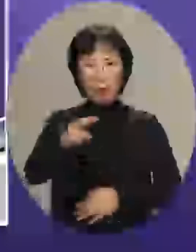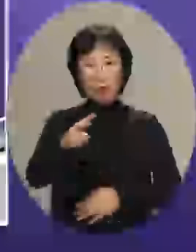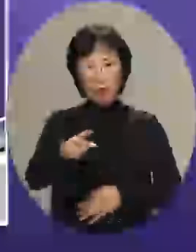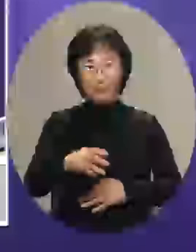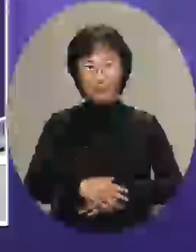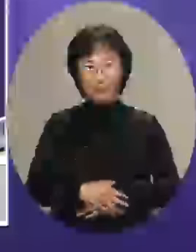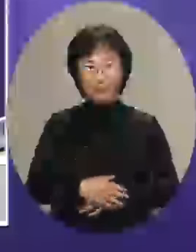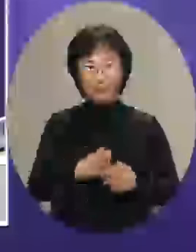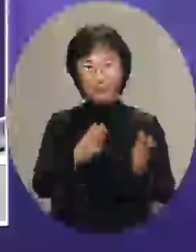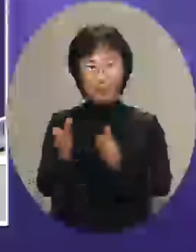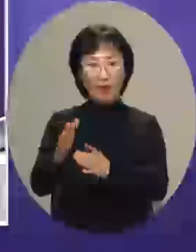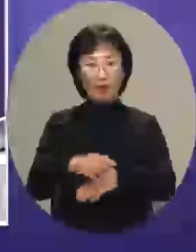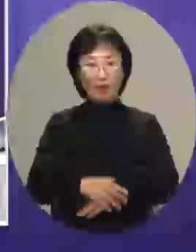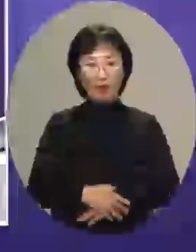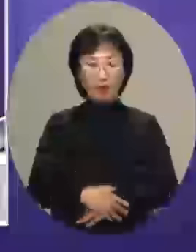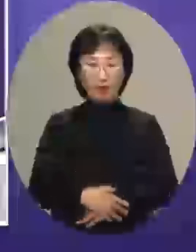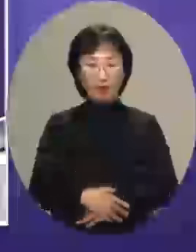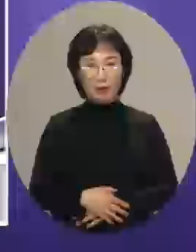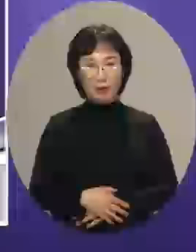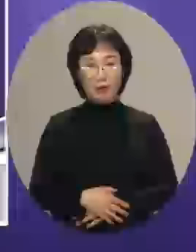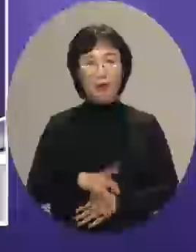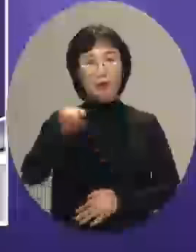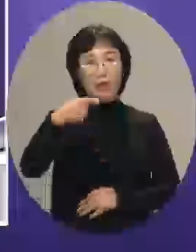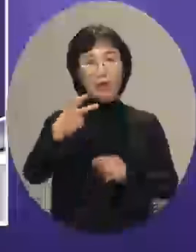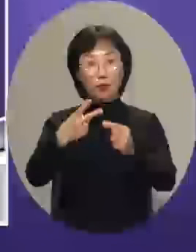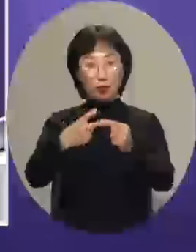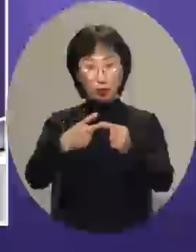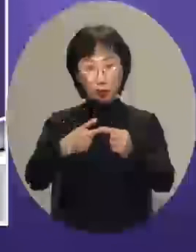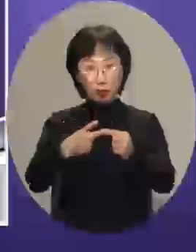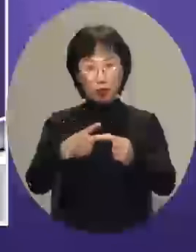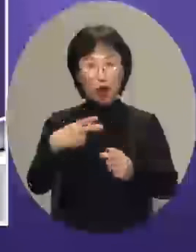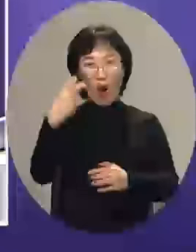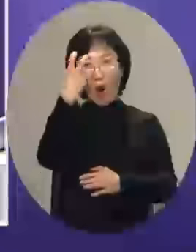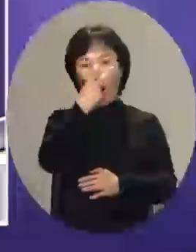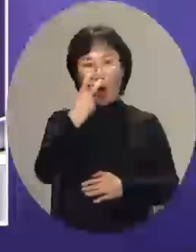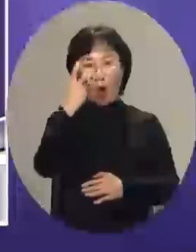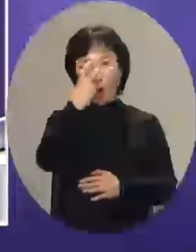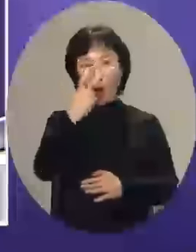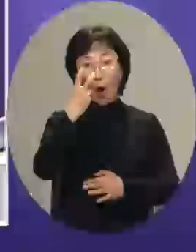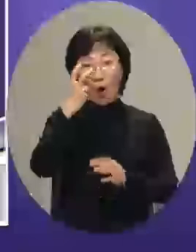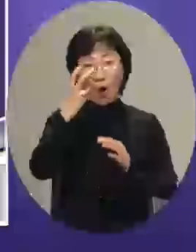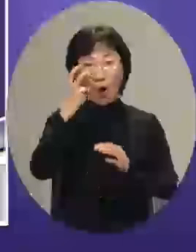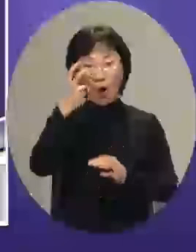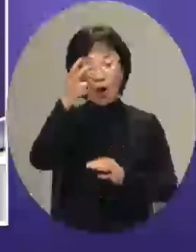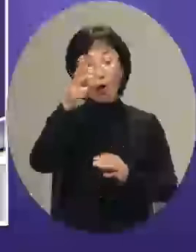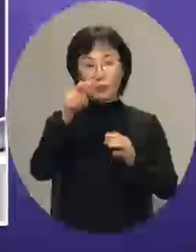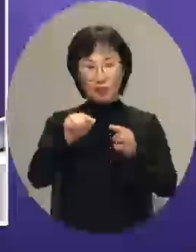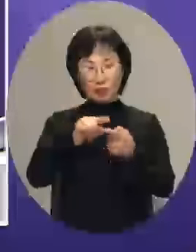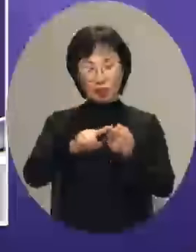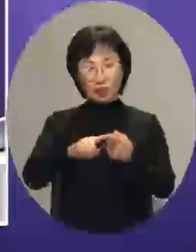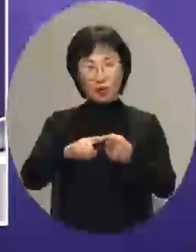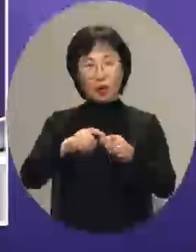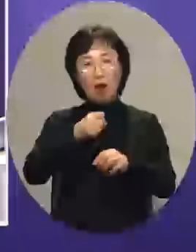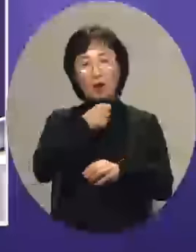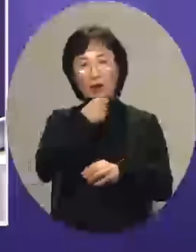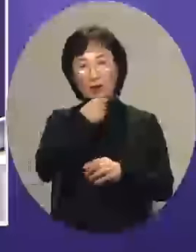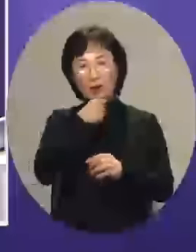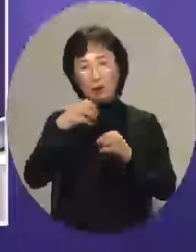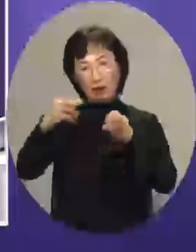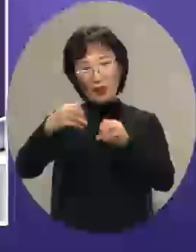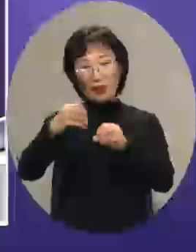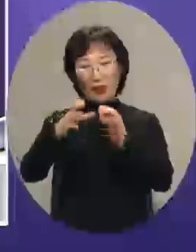나왔죠. 제가 주도권이니까요. 그 다음에 직접 그 검찰 간부의 인터뷰 내용을 보면